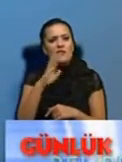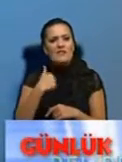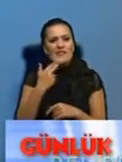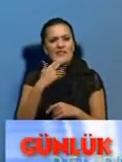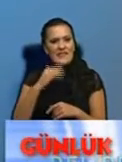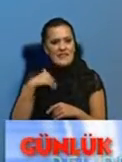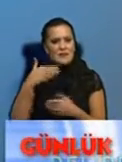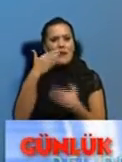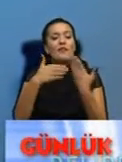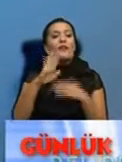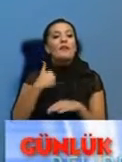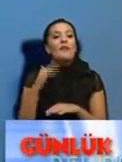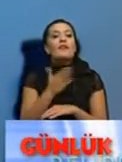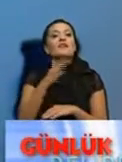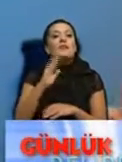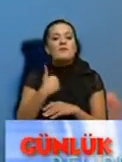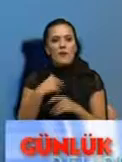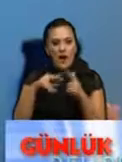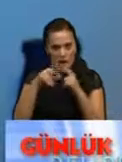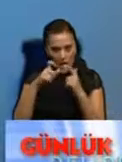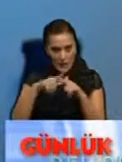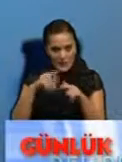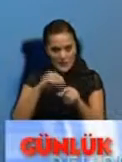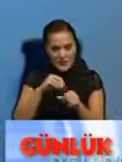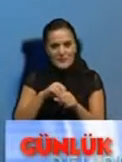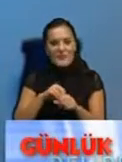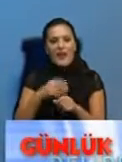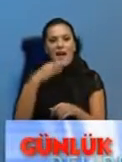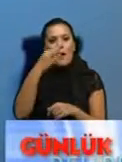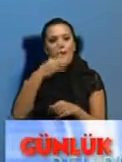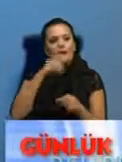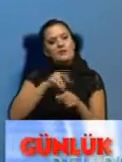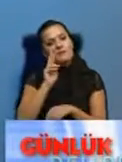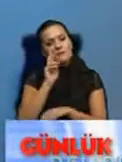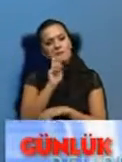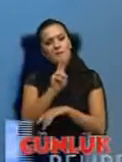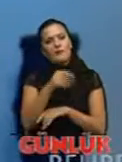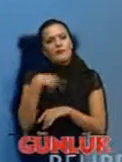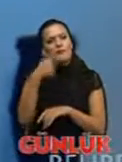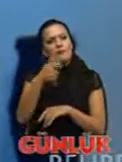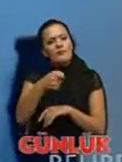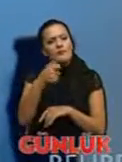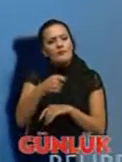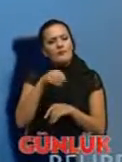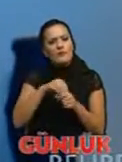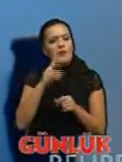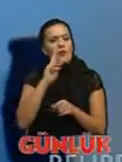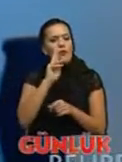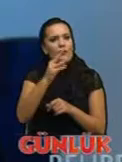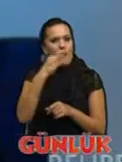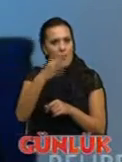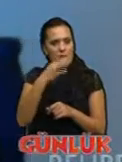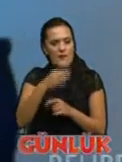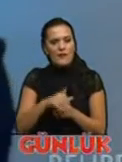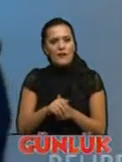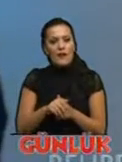kızımın tepkisini anlatmadan geçemeyeceğim. Ben Alex için mi? Haberlerde seyrediyoruz. Şöyle zaplarken, geçerken gördük haberi.